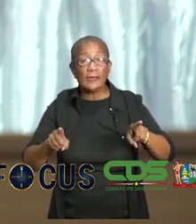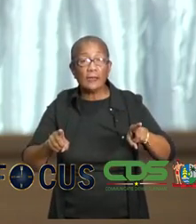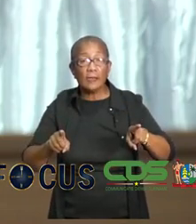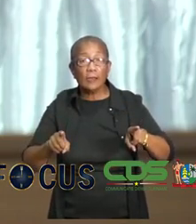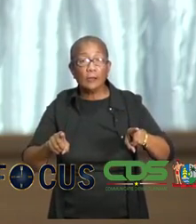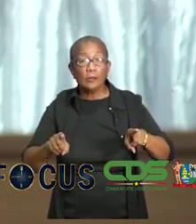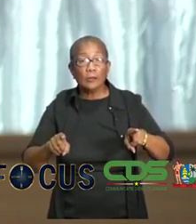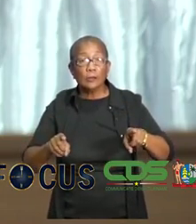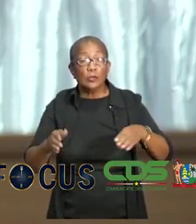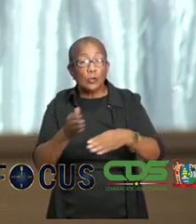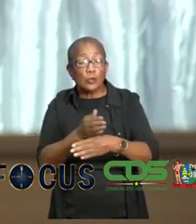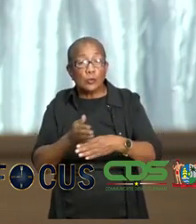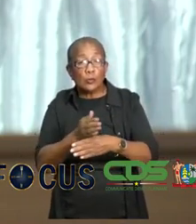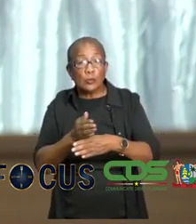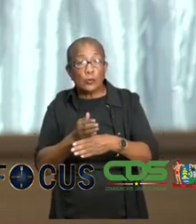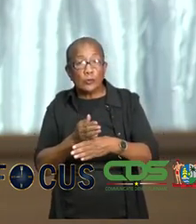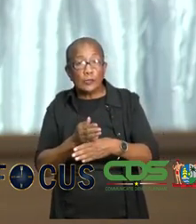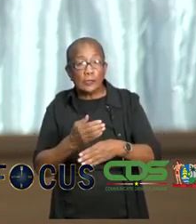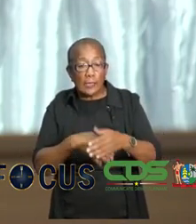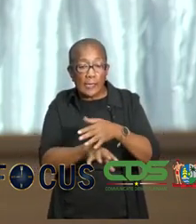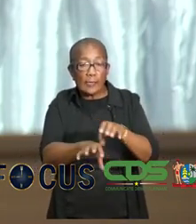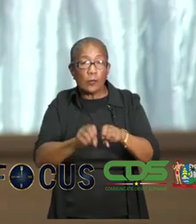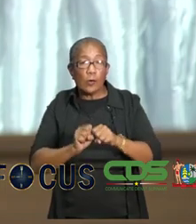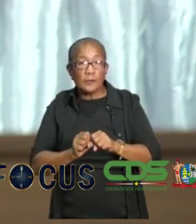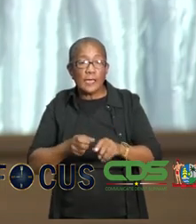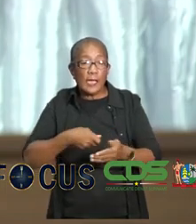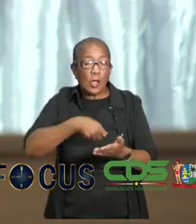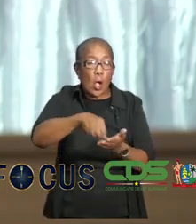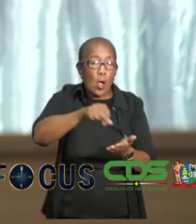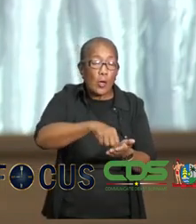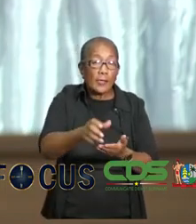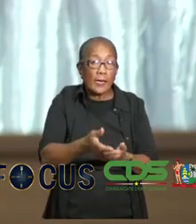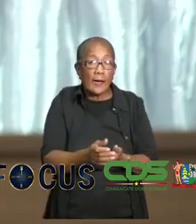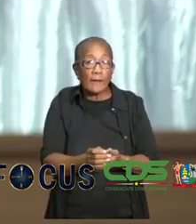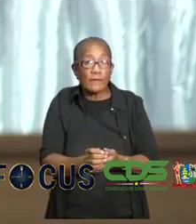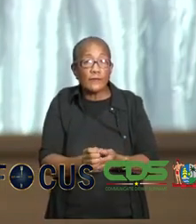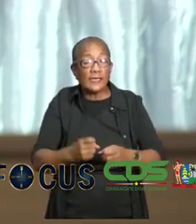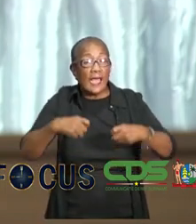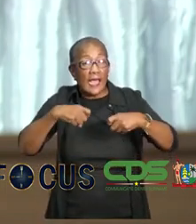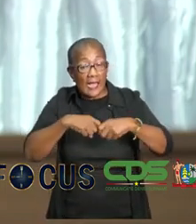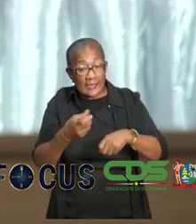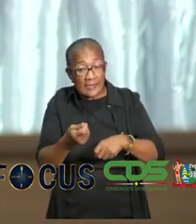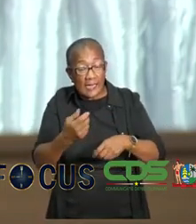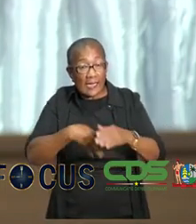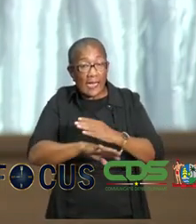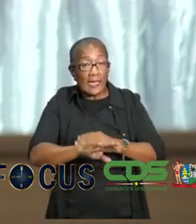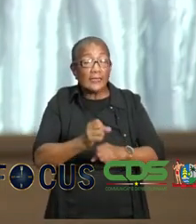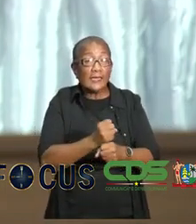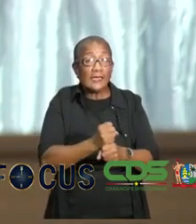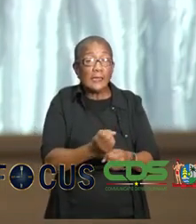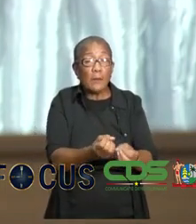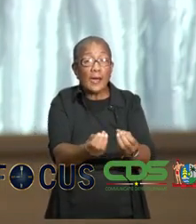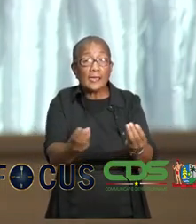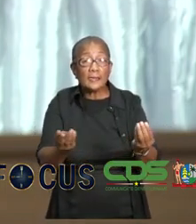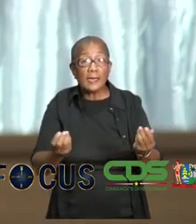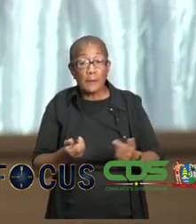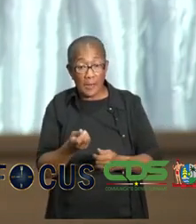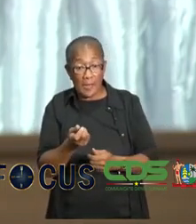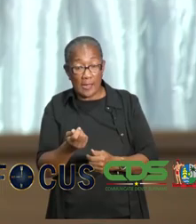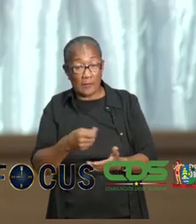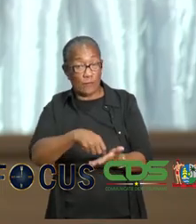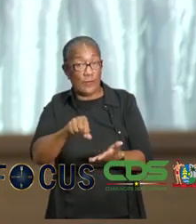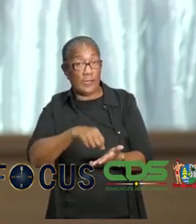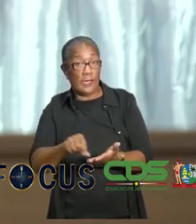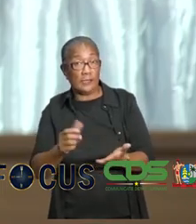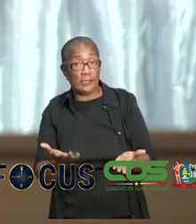tussen de inkomsten en de uitgaven. Extra geld in de maatschappij, monetair gefinancierd of